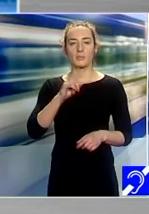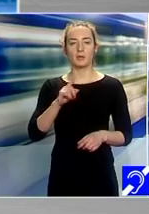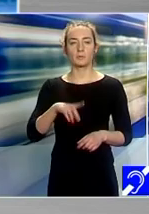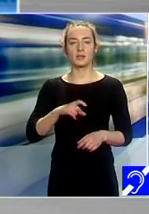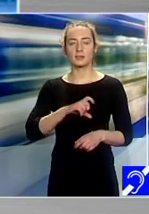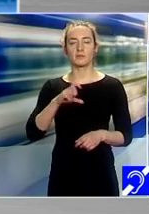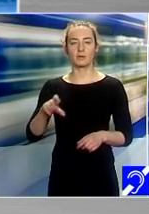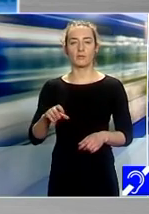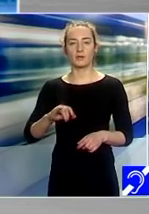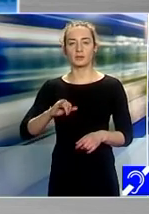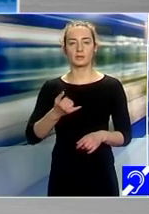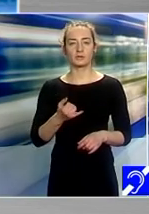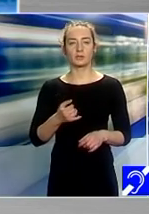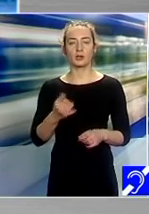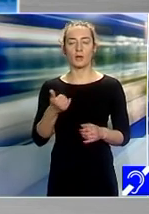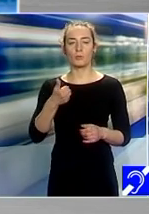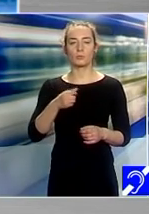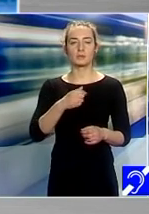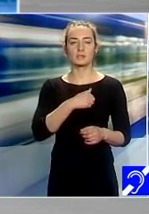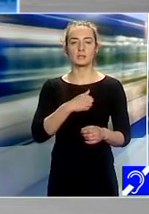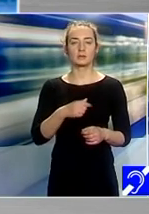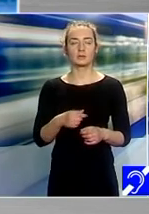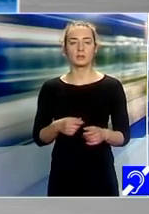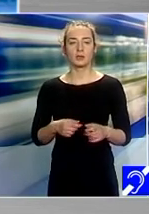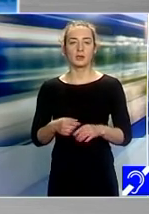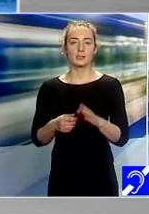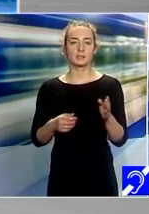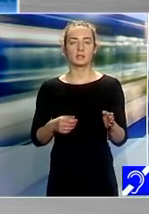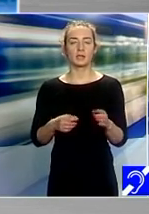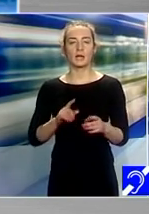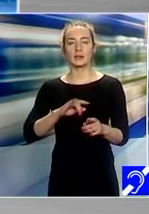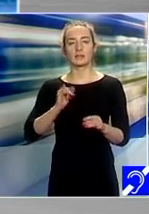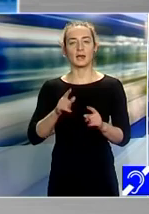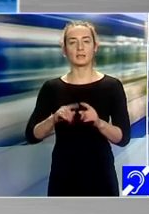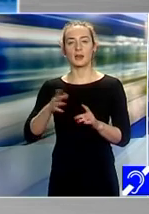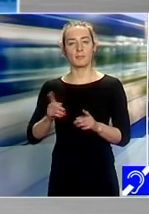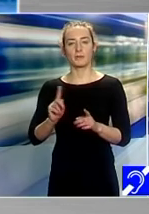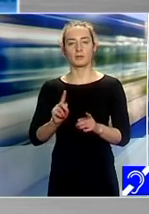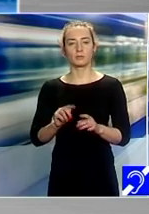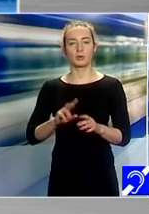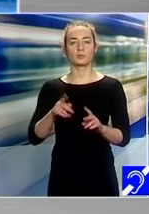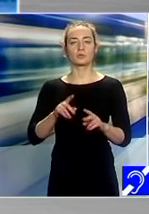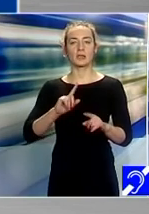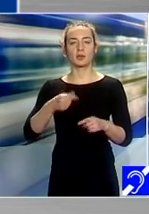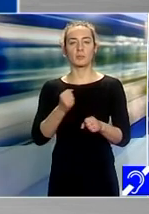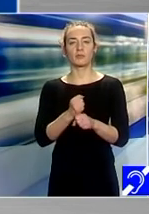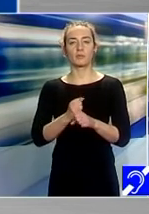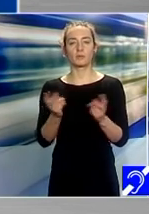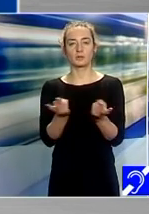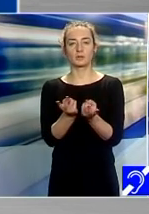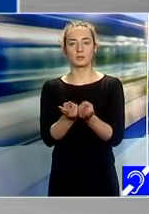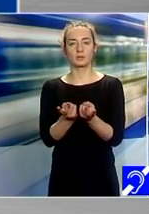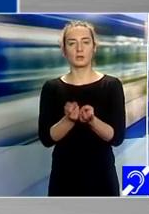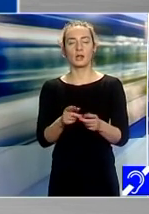ăla îl reconstruiești, îl faci, pentru că pormea ea va necesita cu siguranță o altă intervenție chirurgicală de simetrizare, de